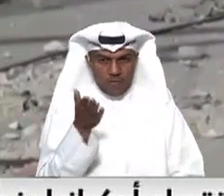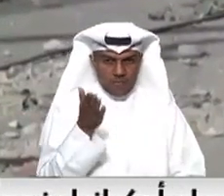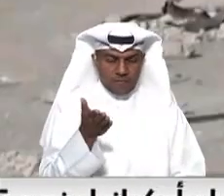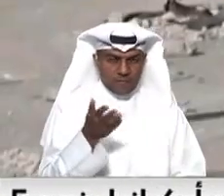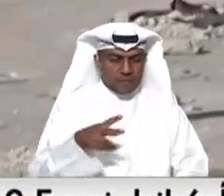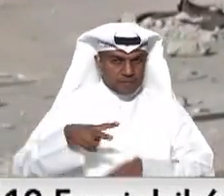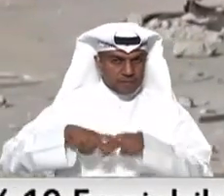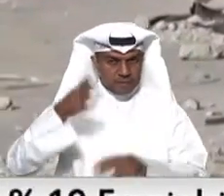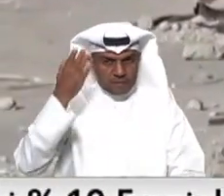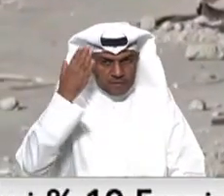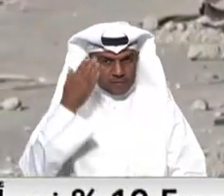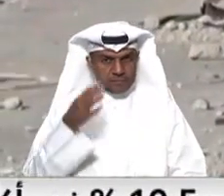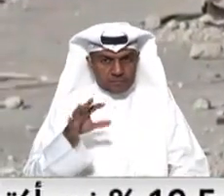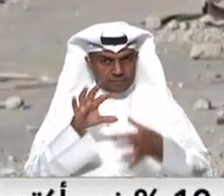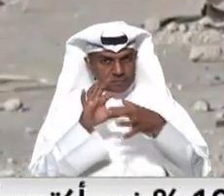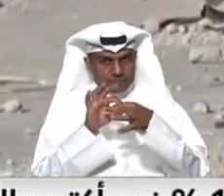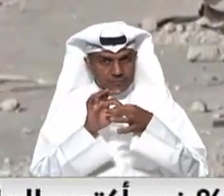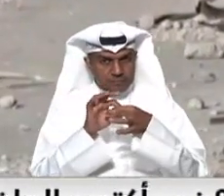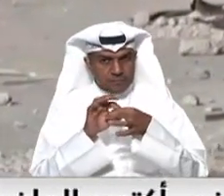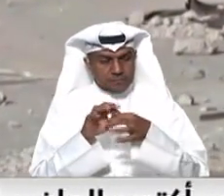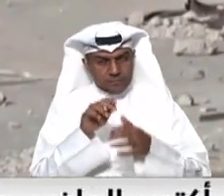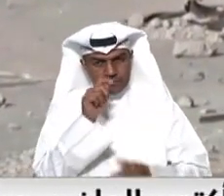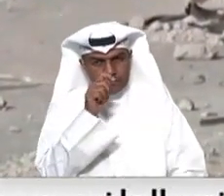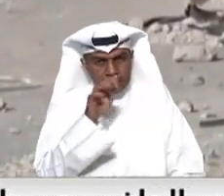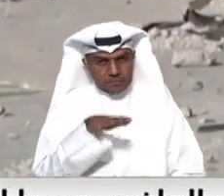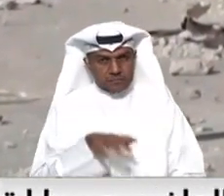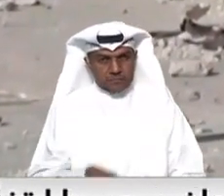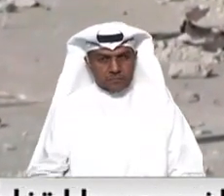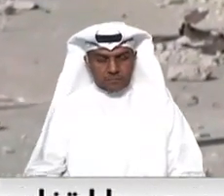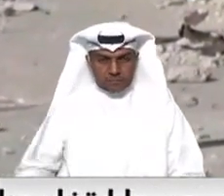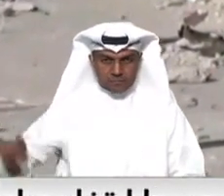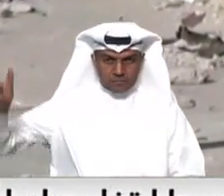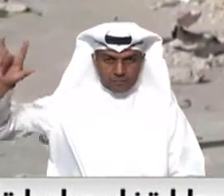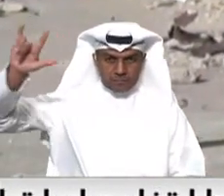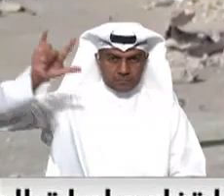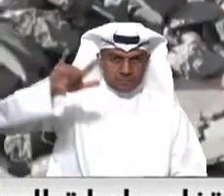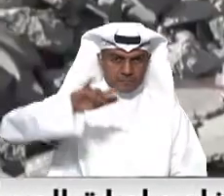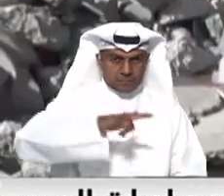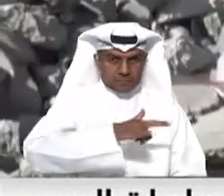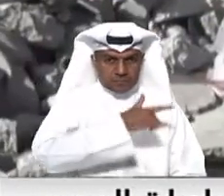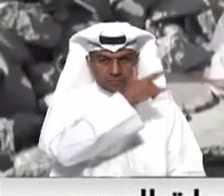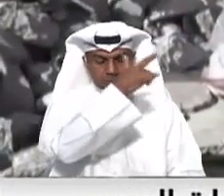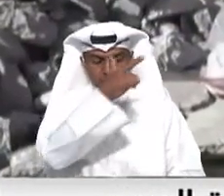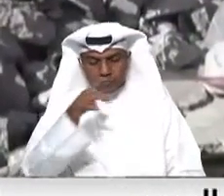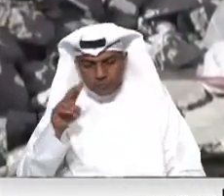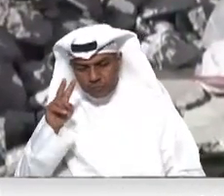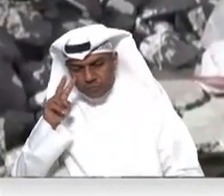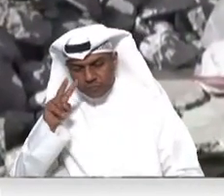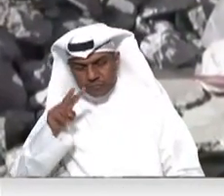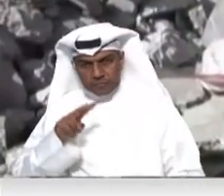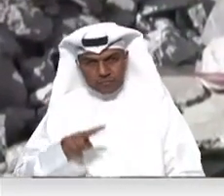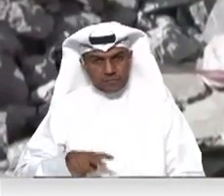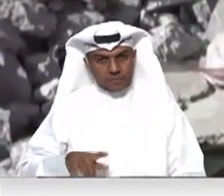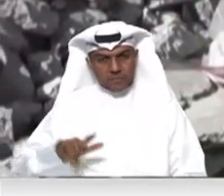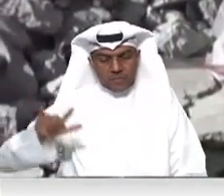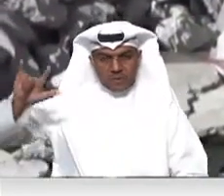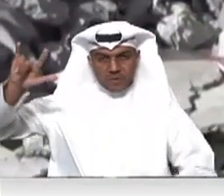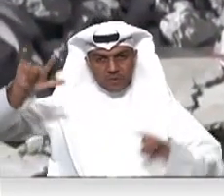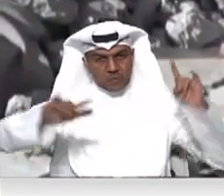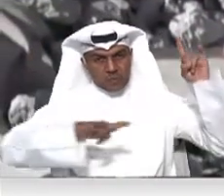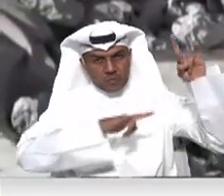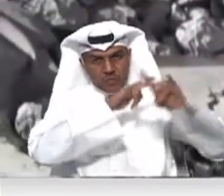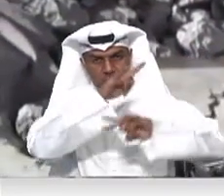إسرائيلية لاتفاق التهدئة عبر تحليق لطائرات الاستطلاع الإسرائيلية وعلى ارتفاعات كبيرة، فيما